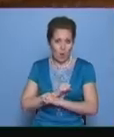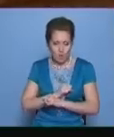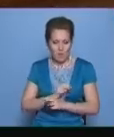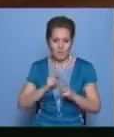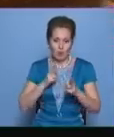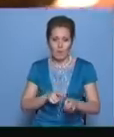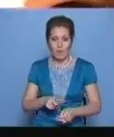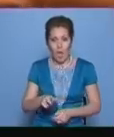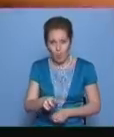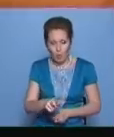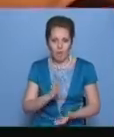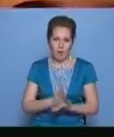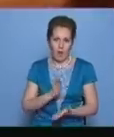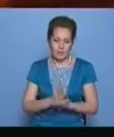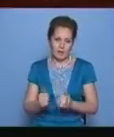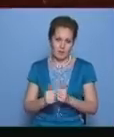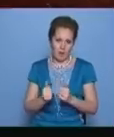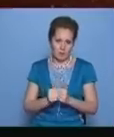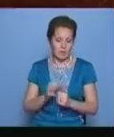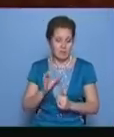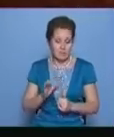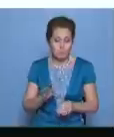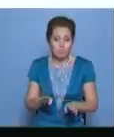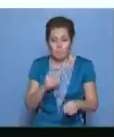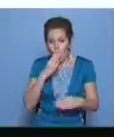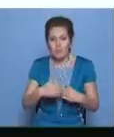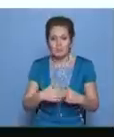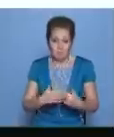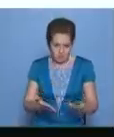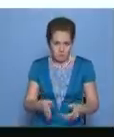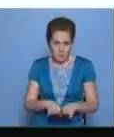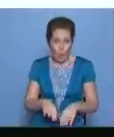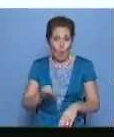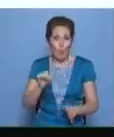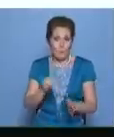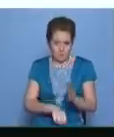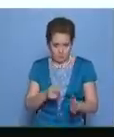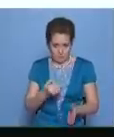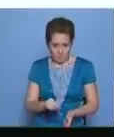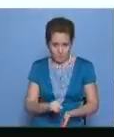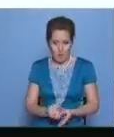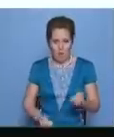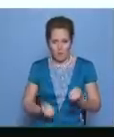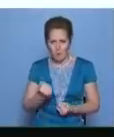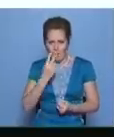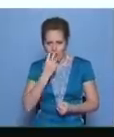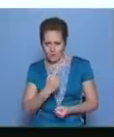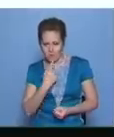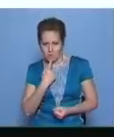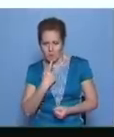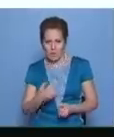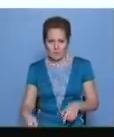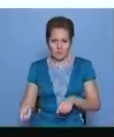или ее переходя, находился рядом с потенциальным убийцей. Если вы видите, что автомобиль двигается подозрительно, если вы видите, что в автомобиль